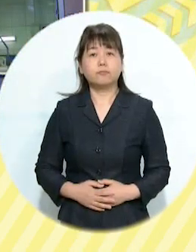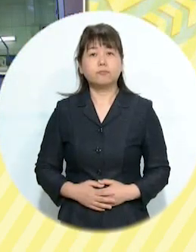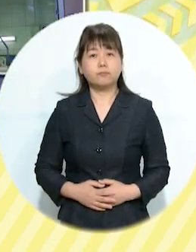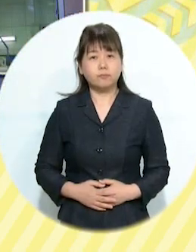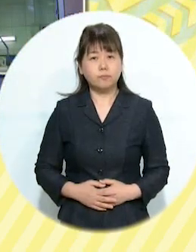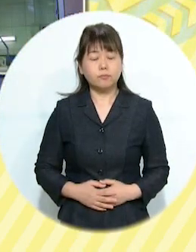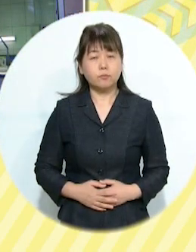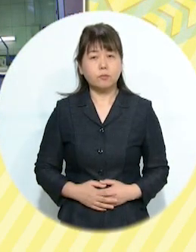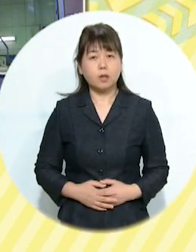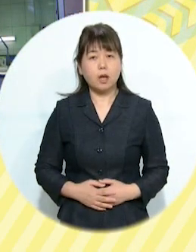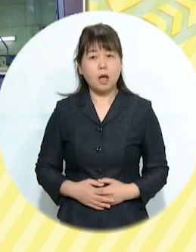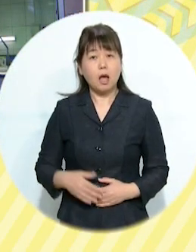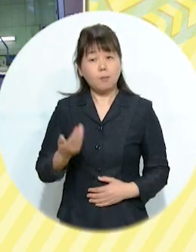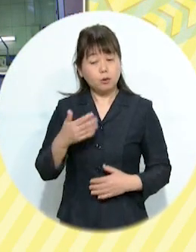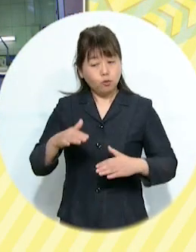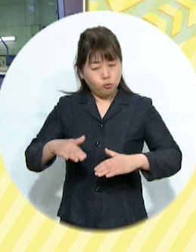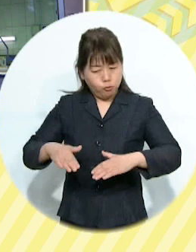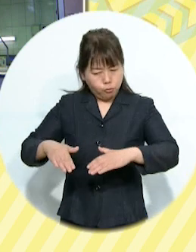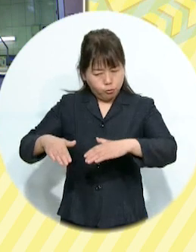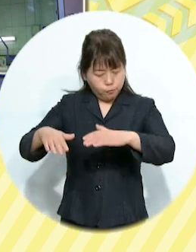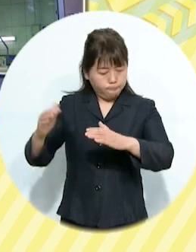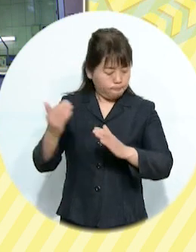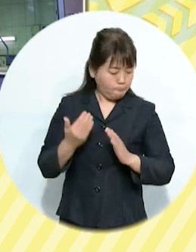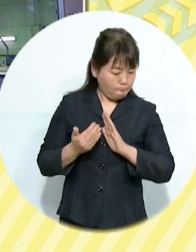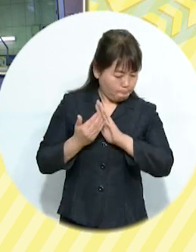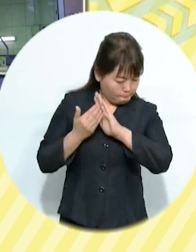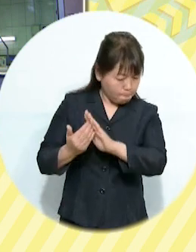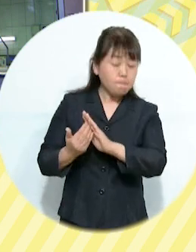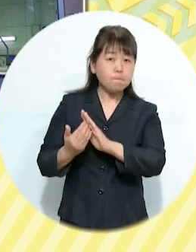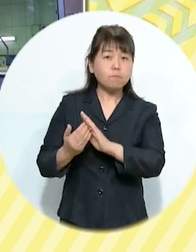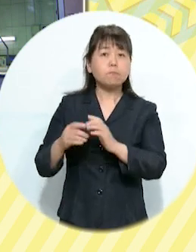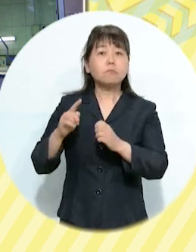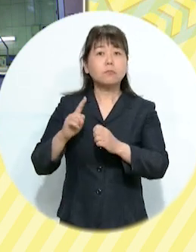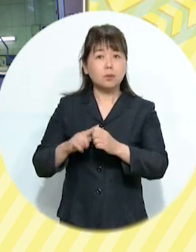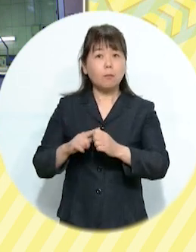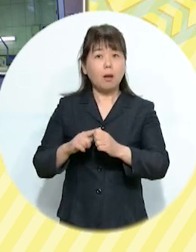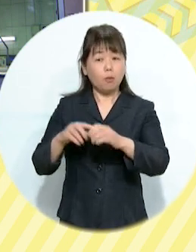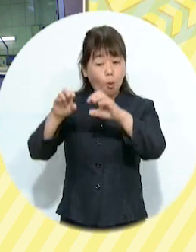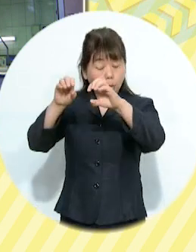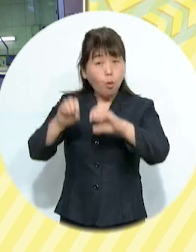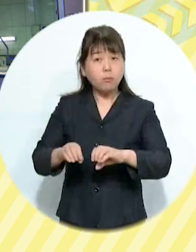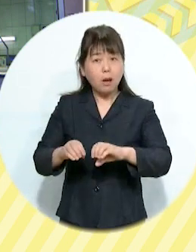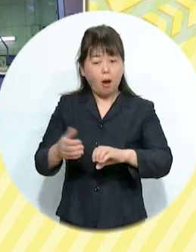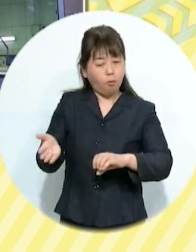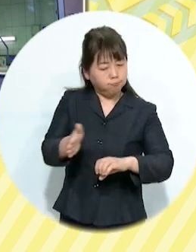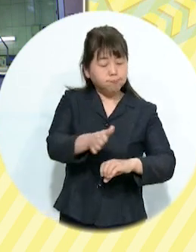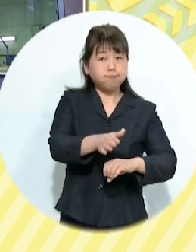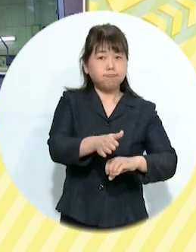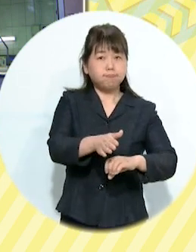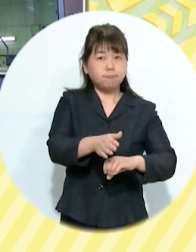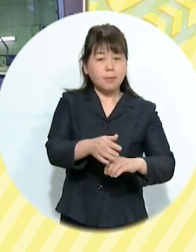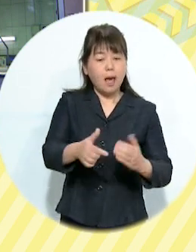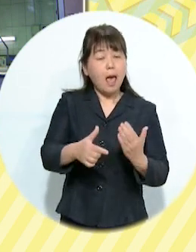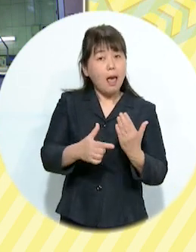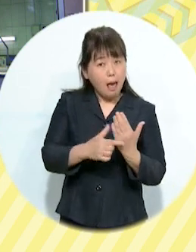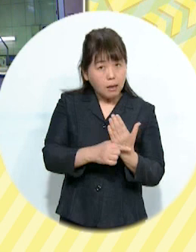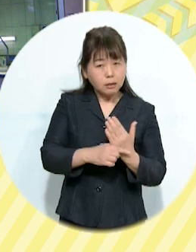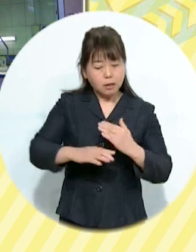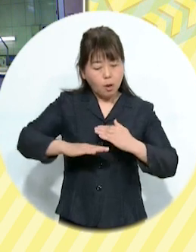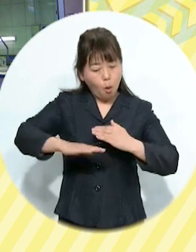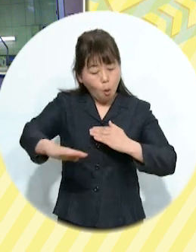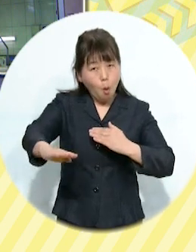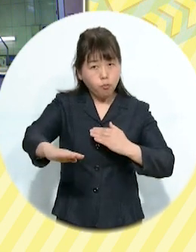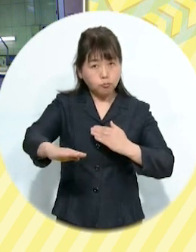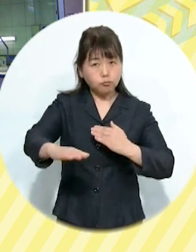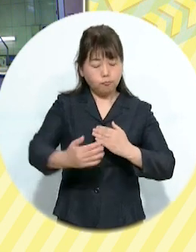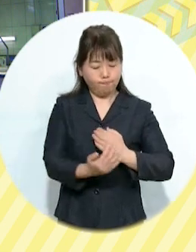想定する浸水の深さに応じて各駅に防水扉などを設置、構内に水が入らないよう